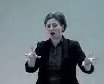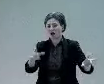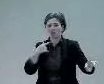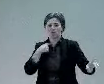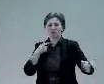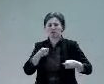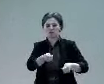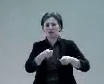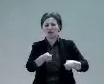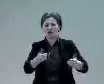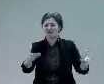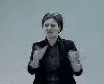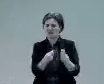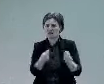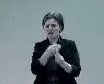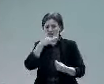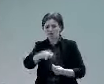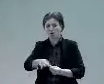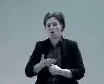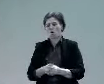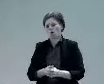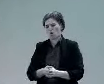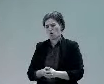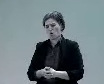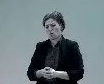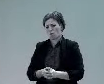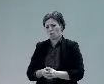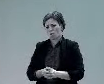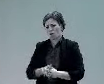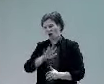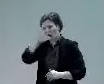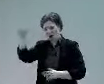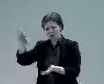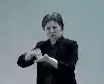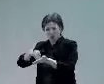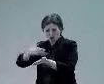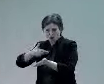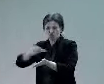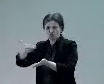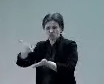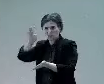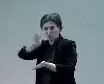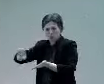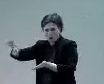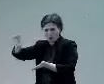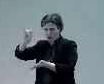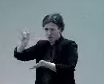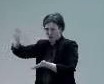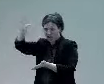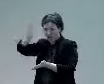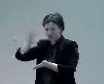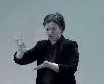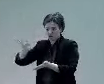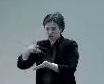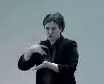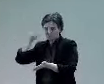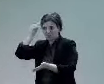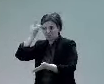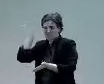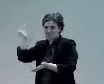ricatto. Facciamolo insieme, si può fare. Lo fanno in altri paesi d'Europa. Pensiamo alla Ruhr